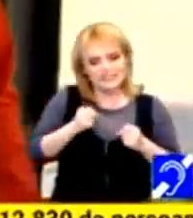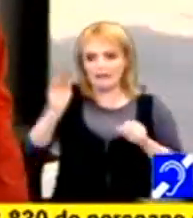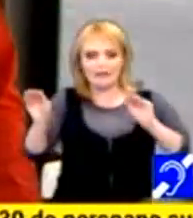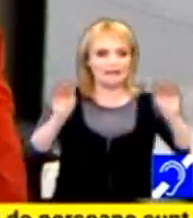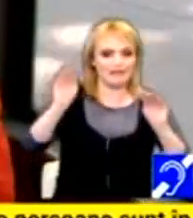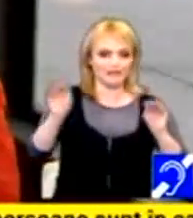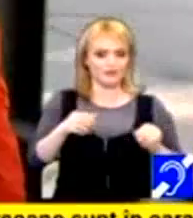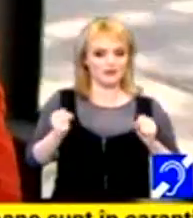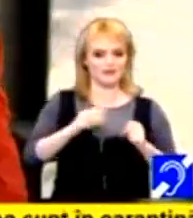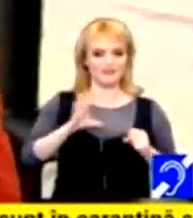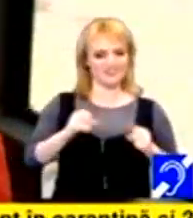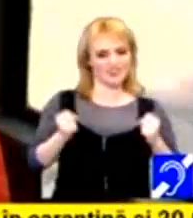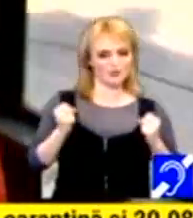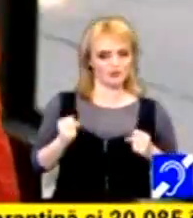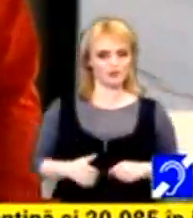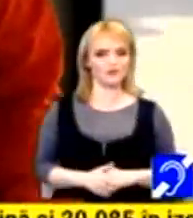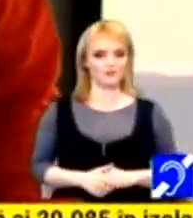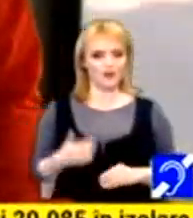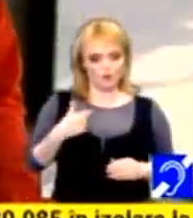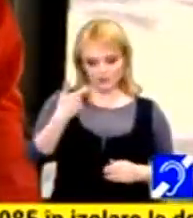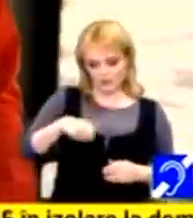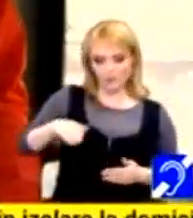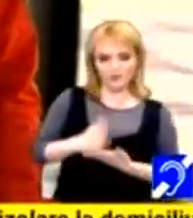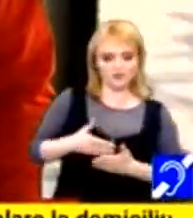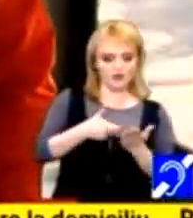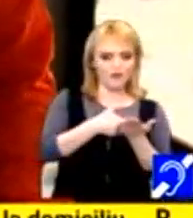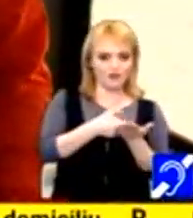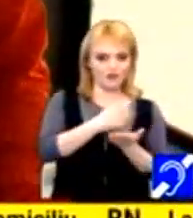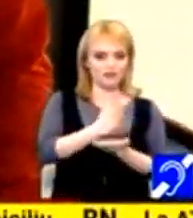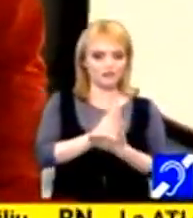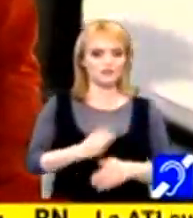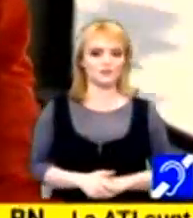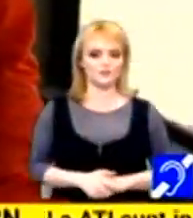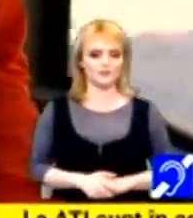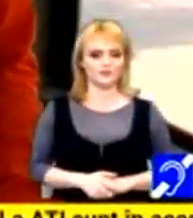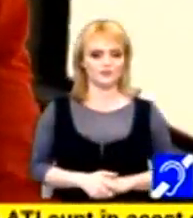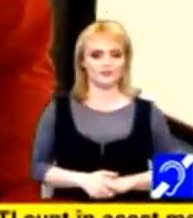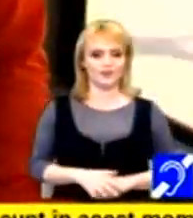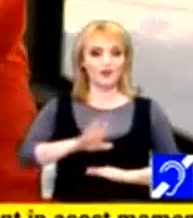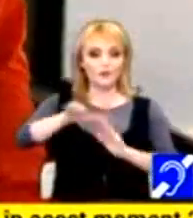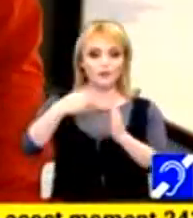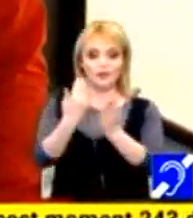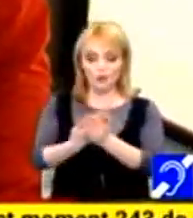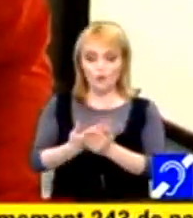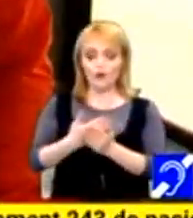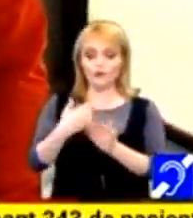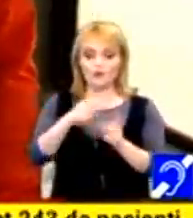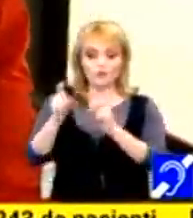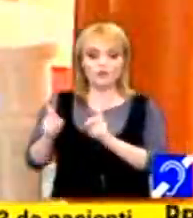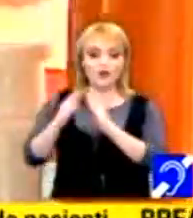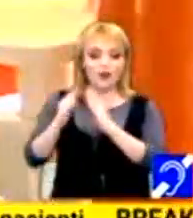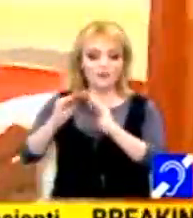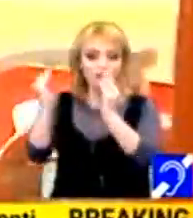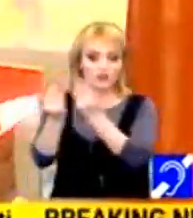obiecte, de perile, de... Îmblăm cu dezinfectante și... Am stat până acum în carantină, asta e prima zi, adică de când am